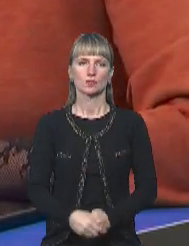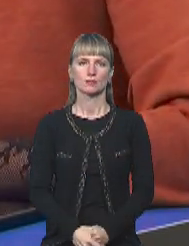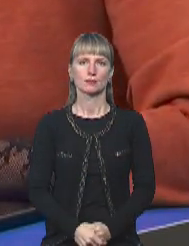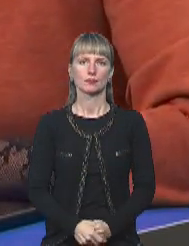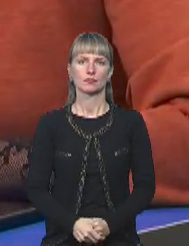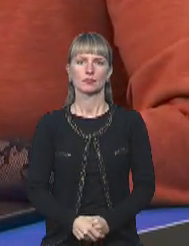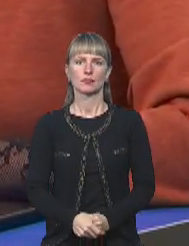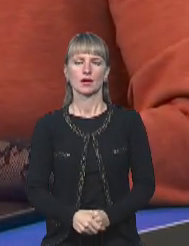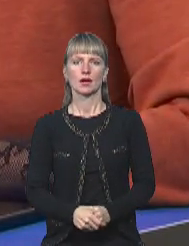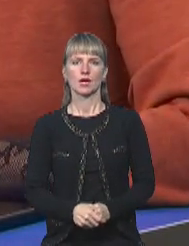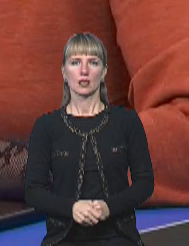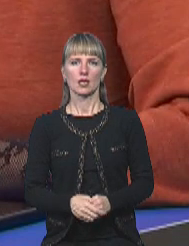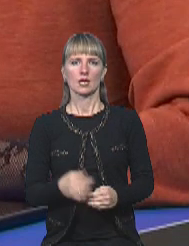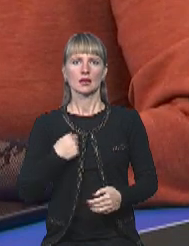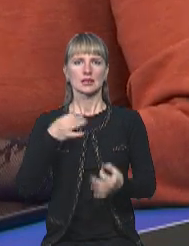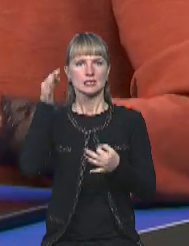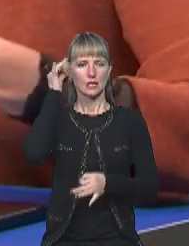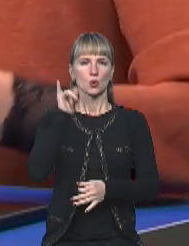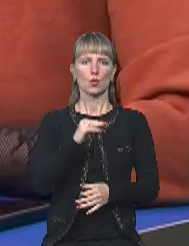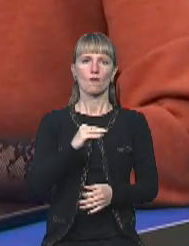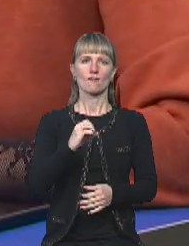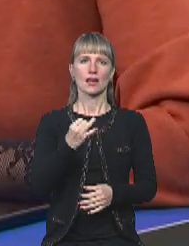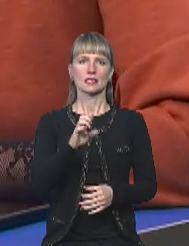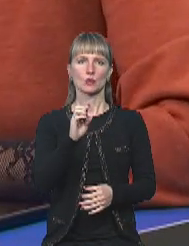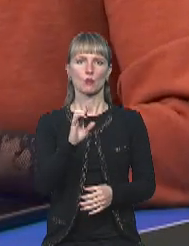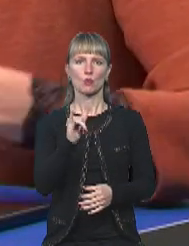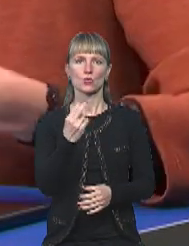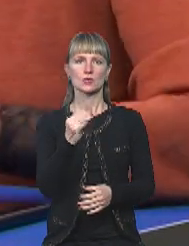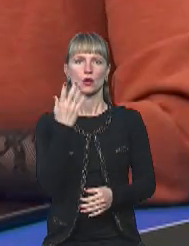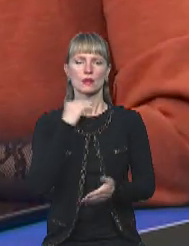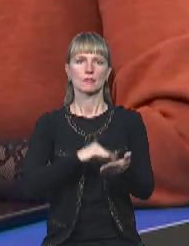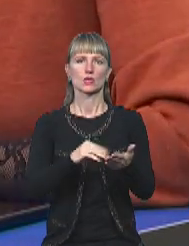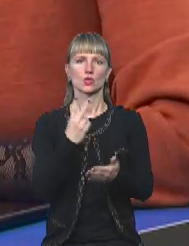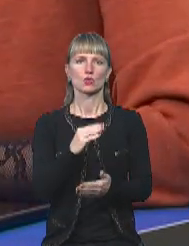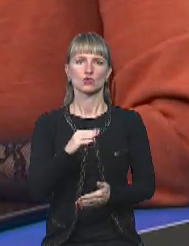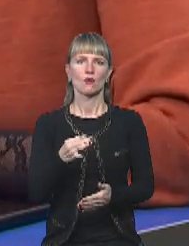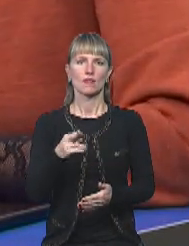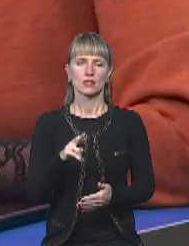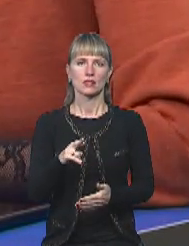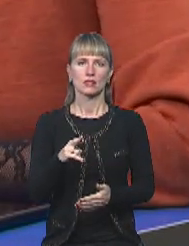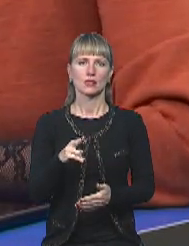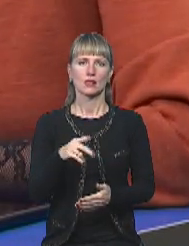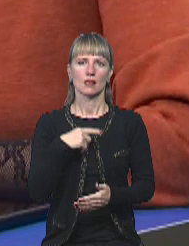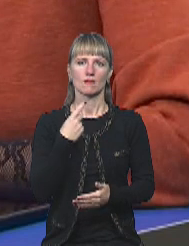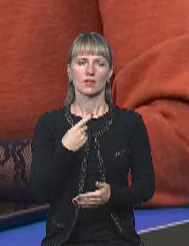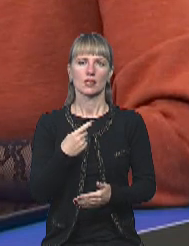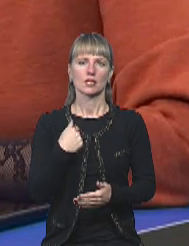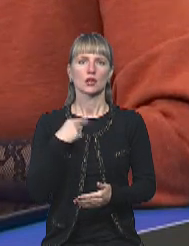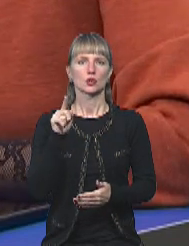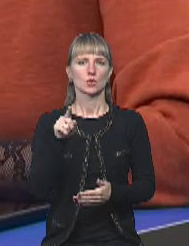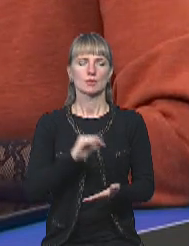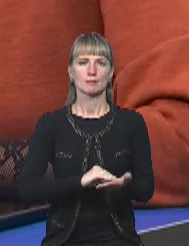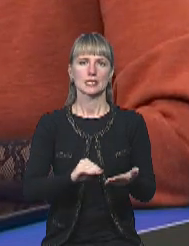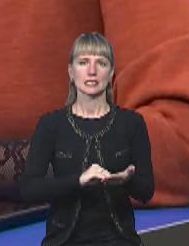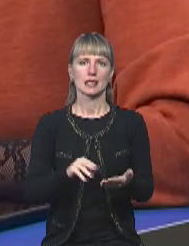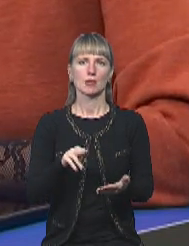і є твоя лінія енергії. От я згадувала в Фейсбуці, коли я писала 2 жовтня, реагувала на те, що відбувалося, назвала це лінією енергії. Тоді я писала